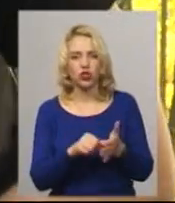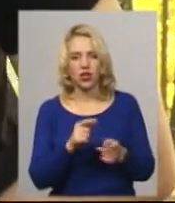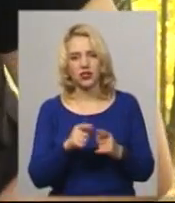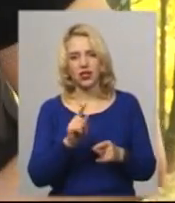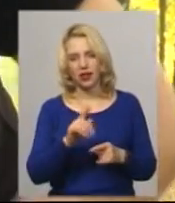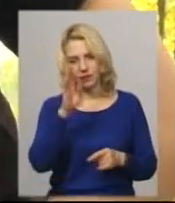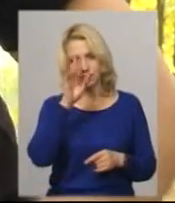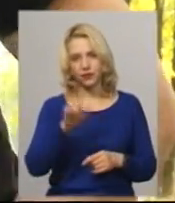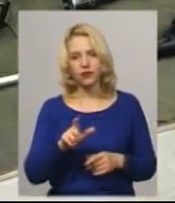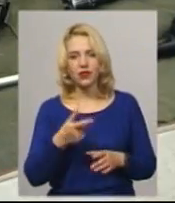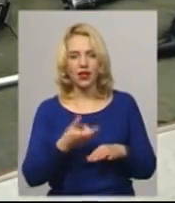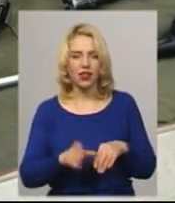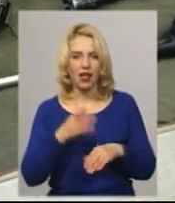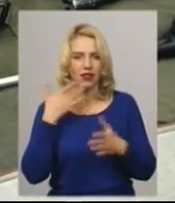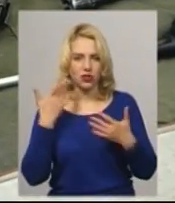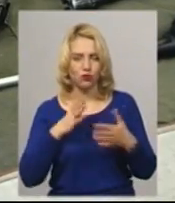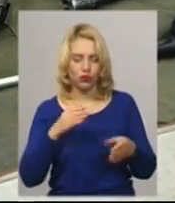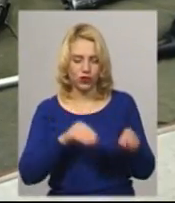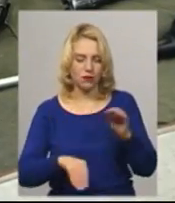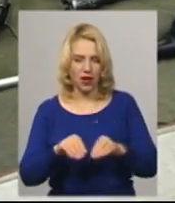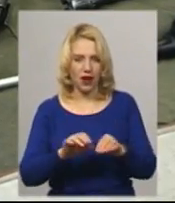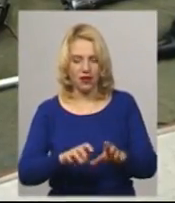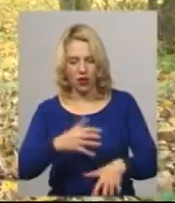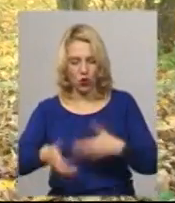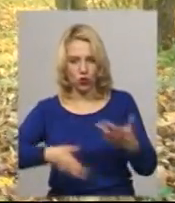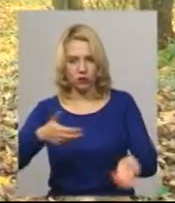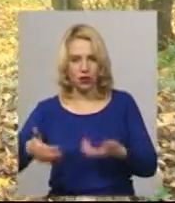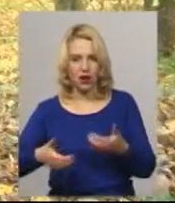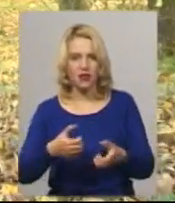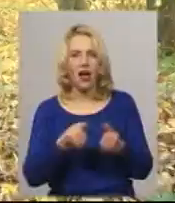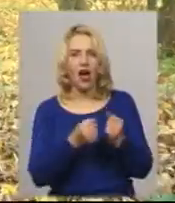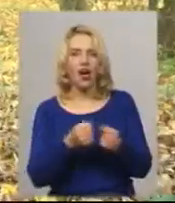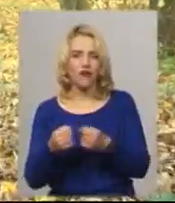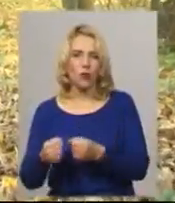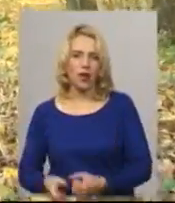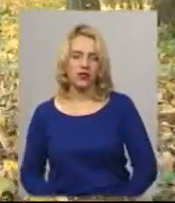Кручка найлегше далася локація збирання і розбирання автомата.